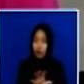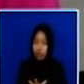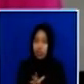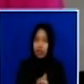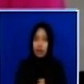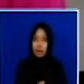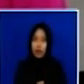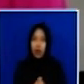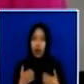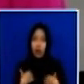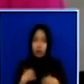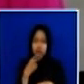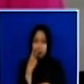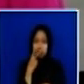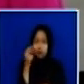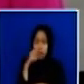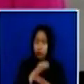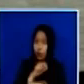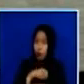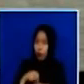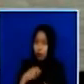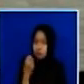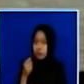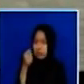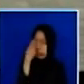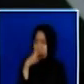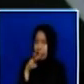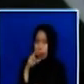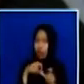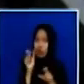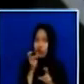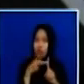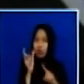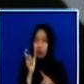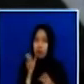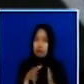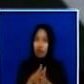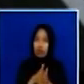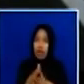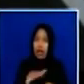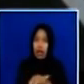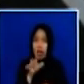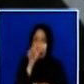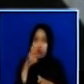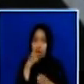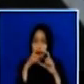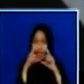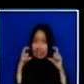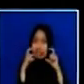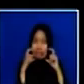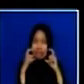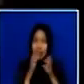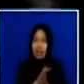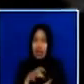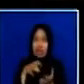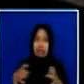diantaranya para siswa di Cek suhu tubuh mencuci tangan dan wajib menggunakan aja selain itu di dalam kelas juga bangkunya